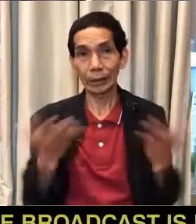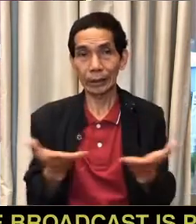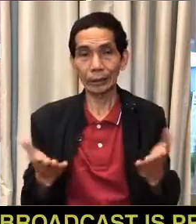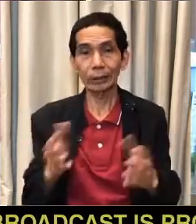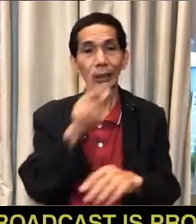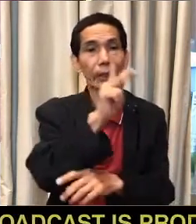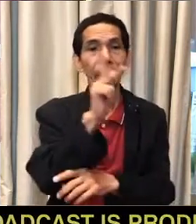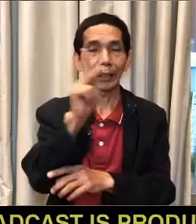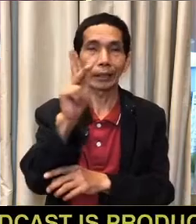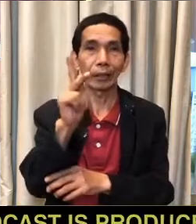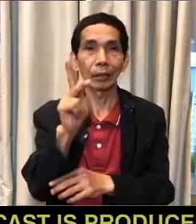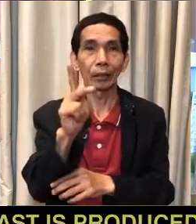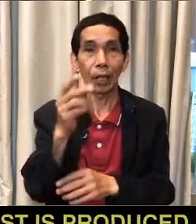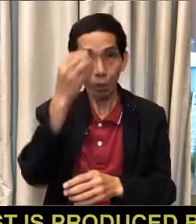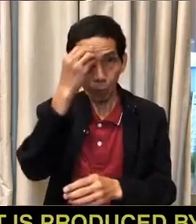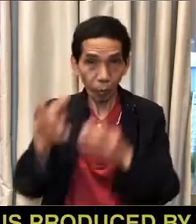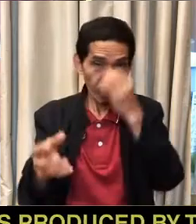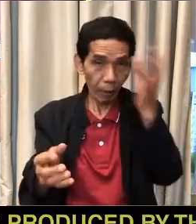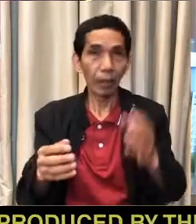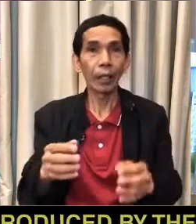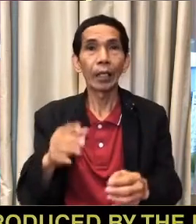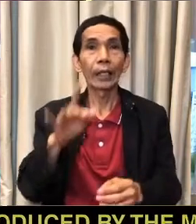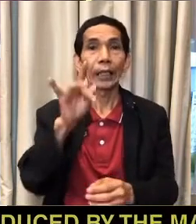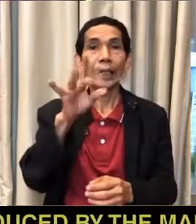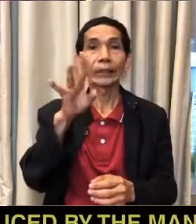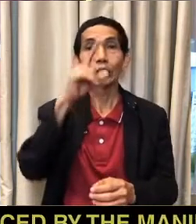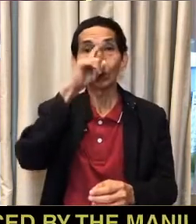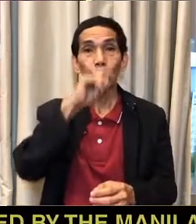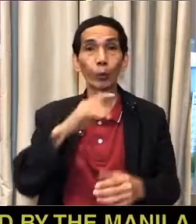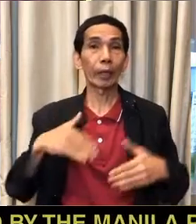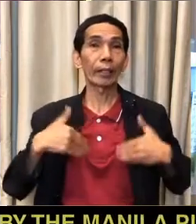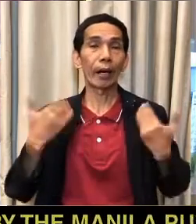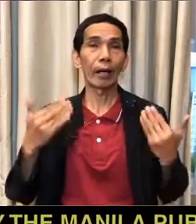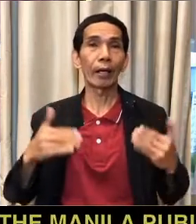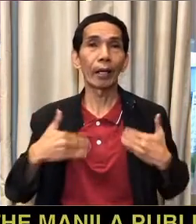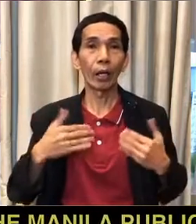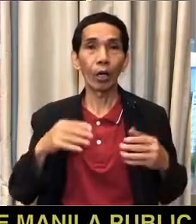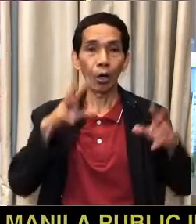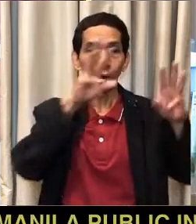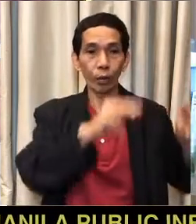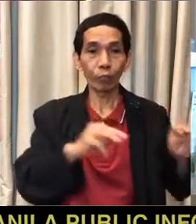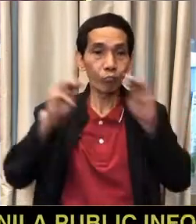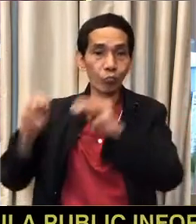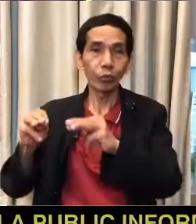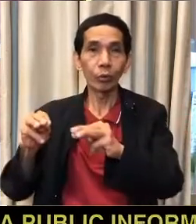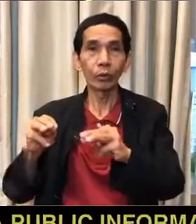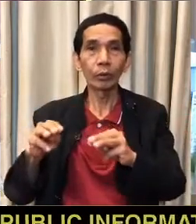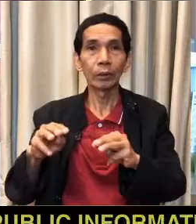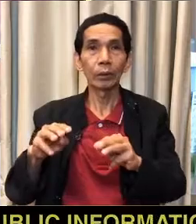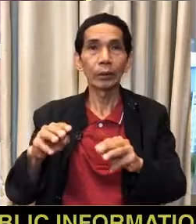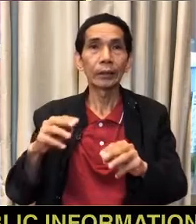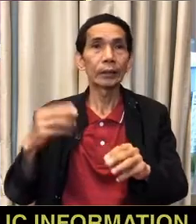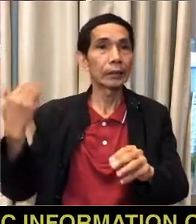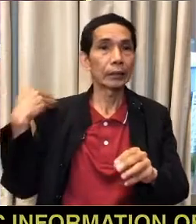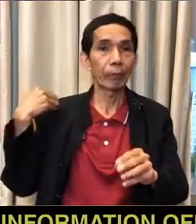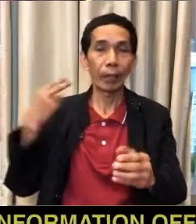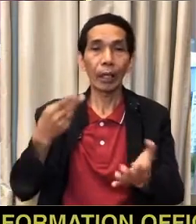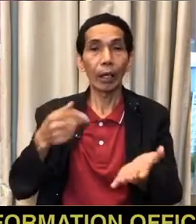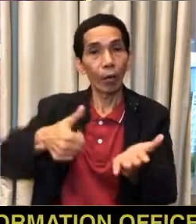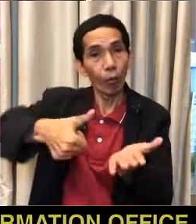sa kartilya. Panawagan na mga nag-18 anyos. O yung mga lumipat, o yung mga hindi nakaboto ng